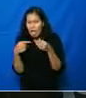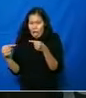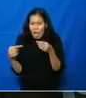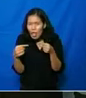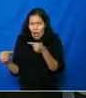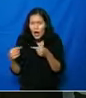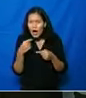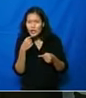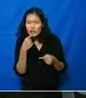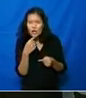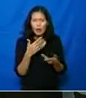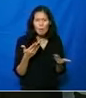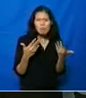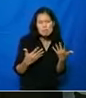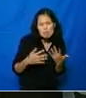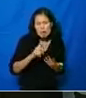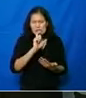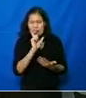teori menyelesaikan